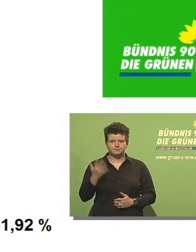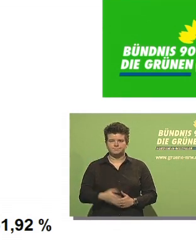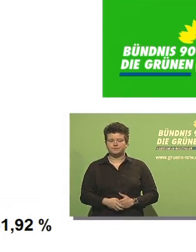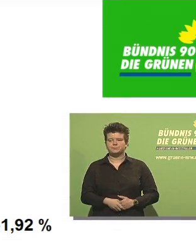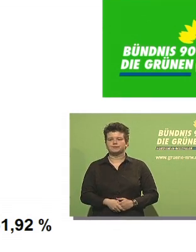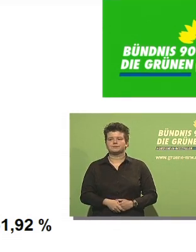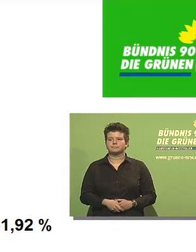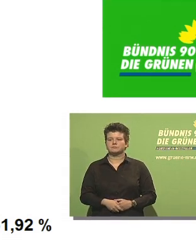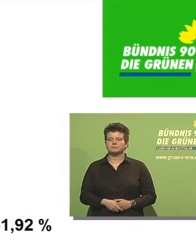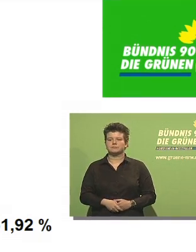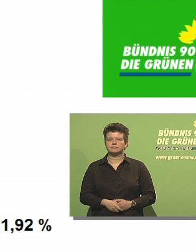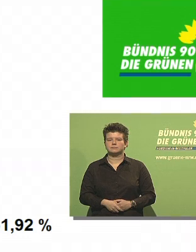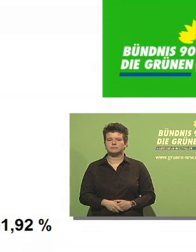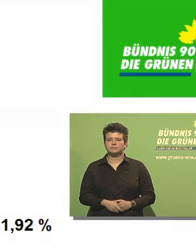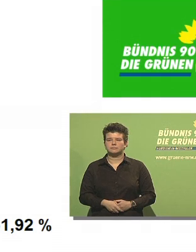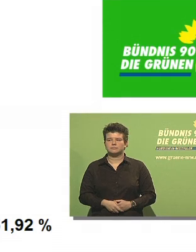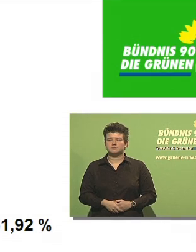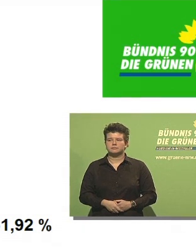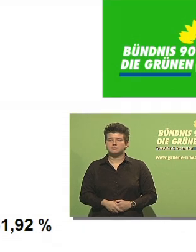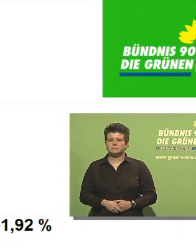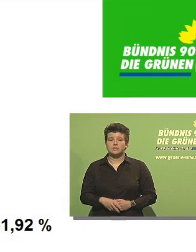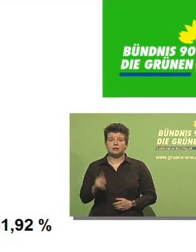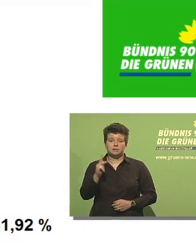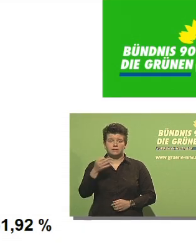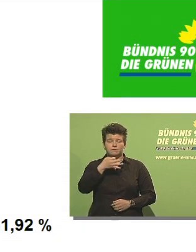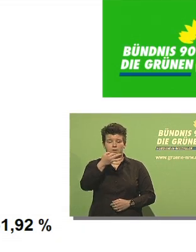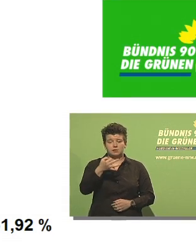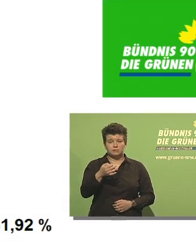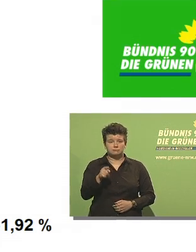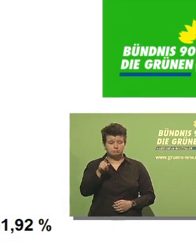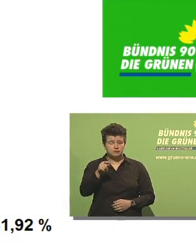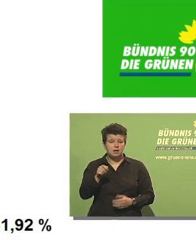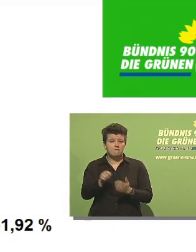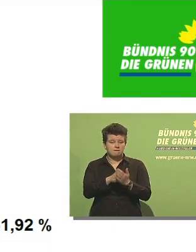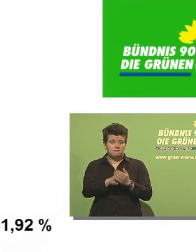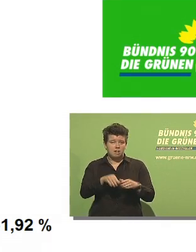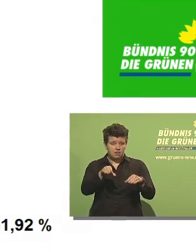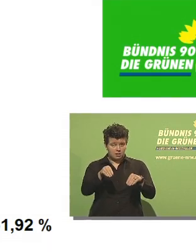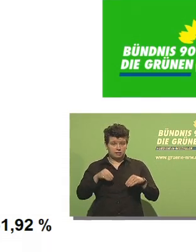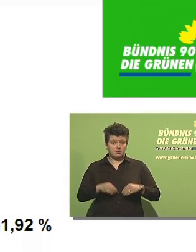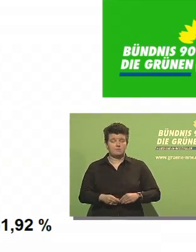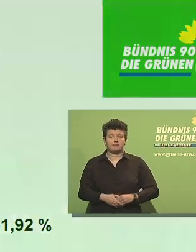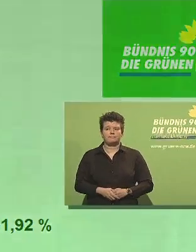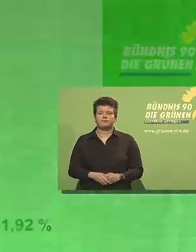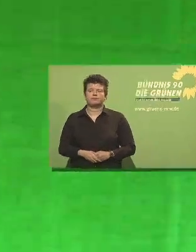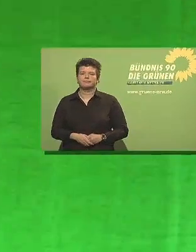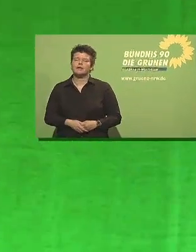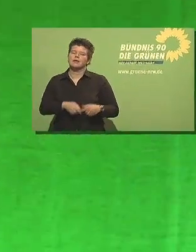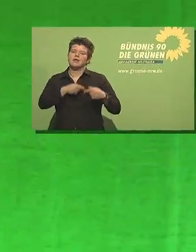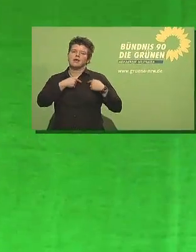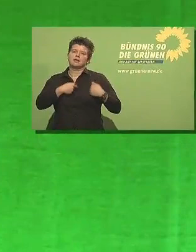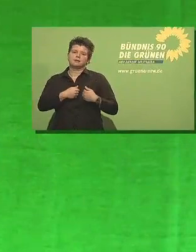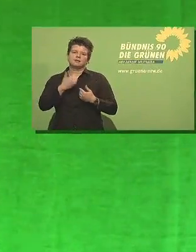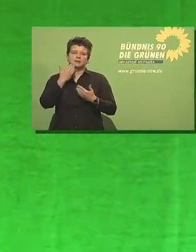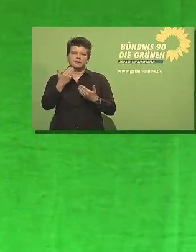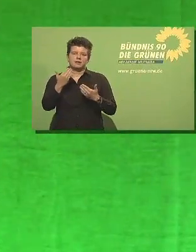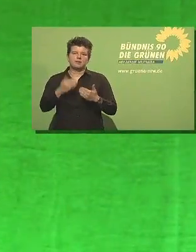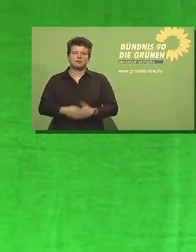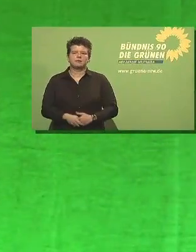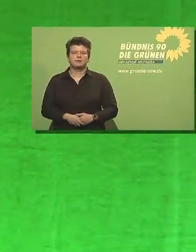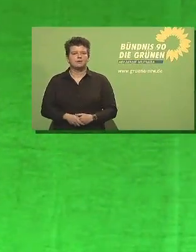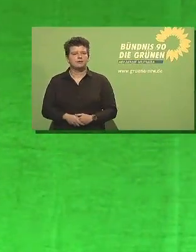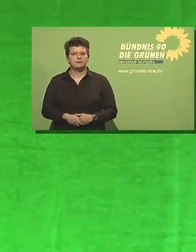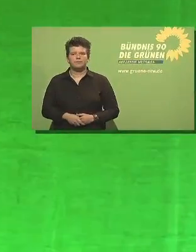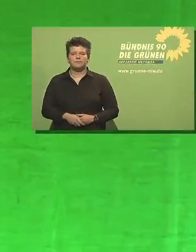du bist damit gewählt. Ich frage dich, nimmst du die Wahl an? Ja, herzlichen Dank an alle, das ist wirklich